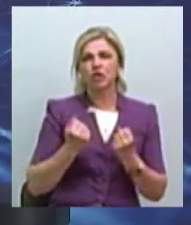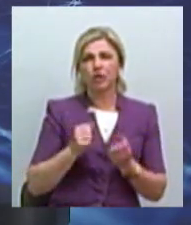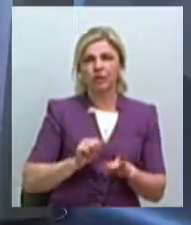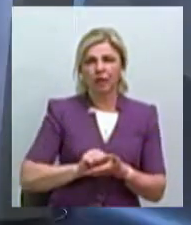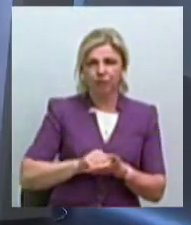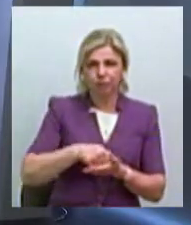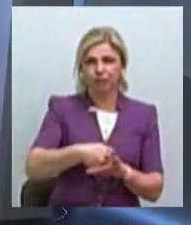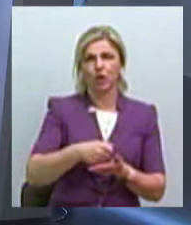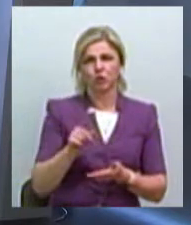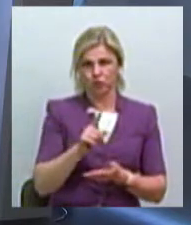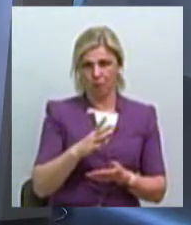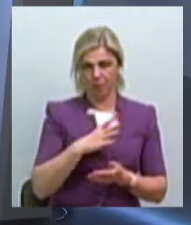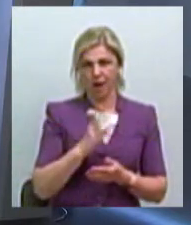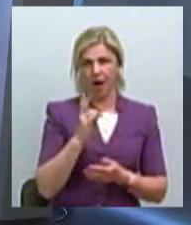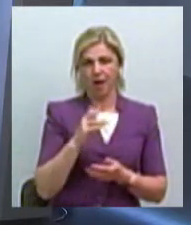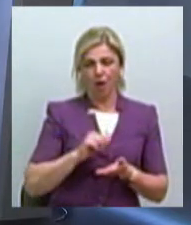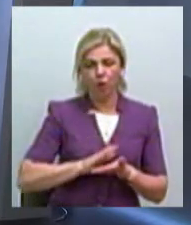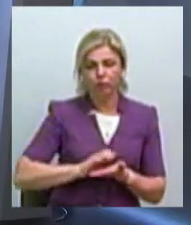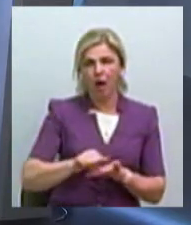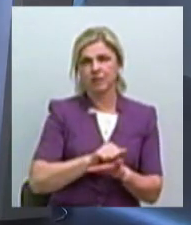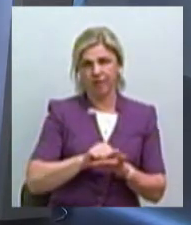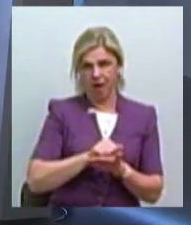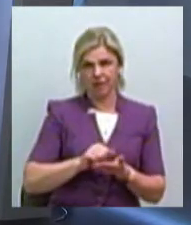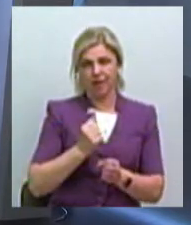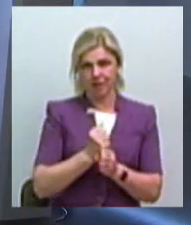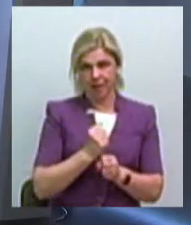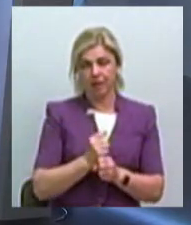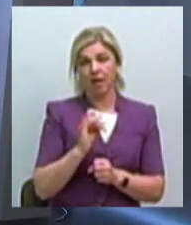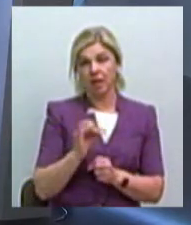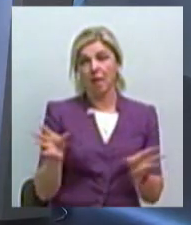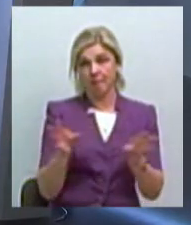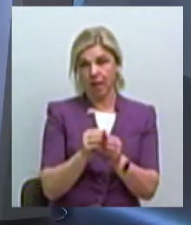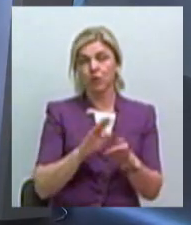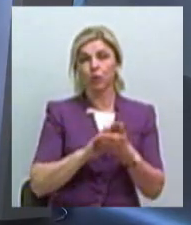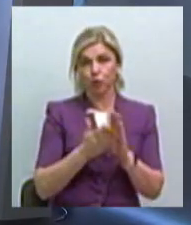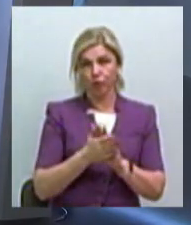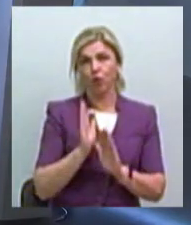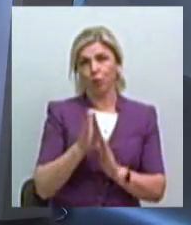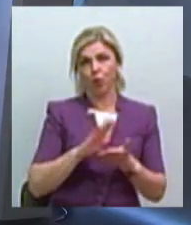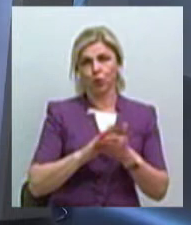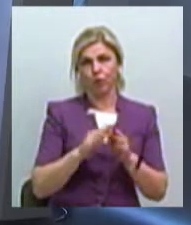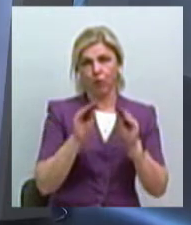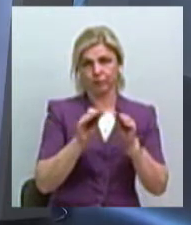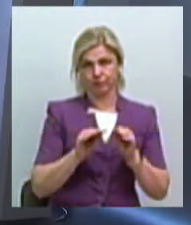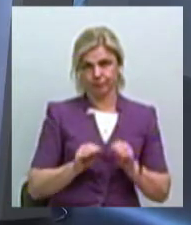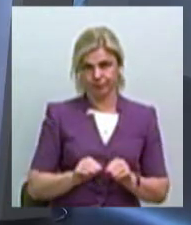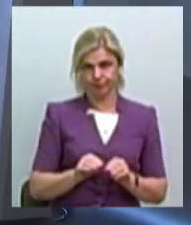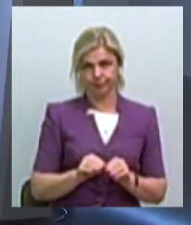яка дасть змогу громадам. От. І от вони домовляться, я так думаю, і вже будуть в договорі прописувати на